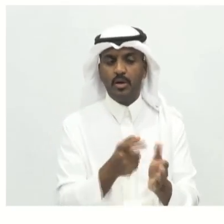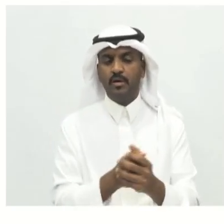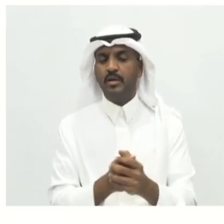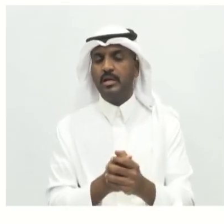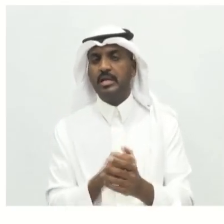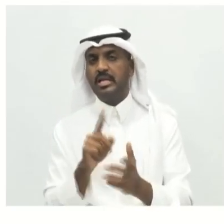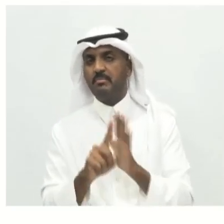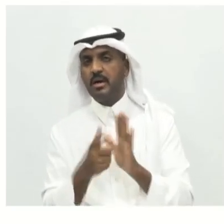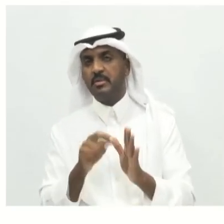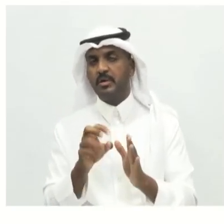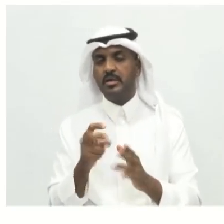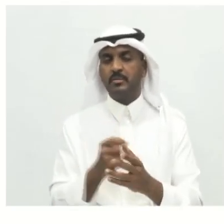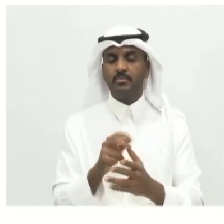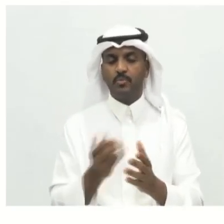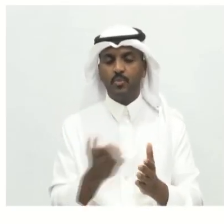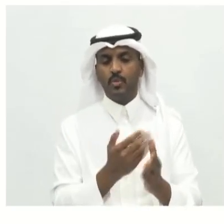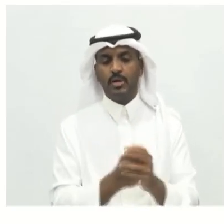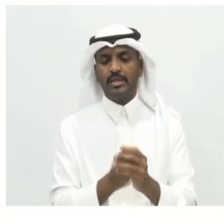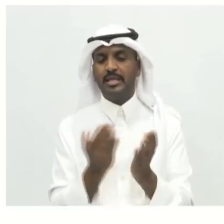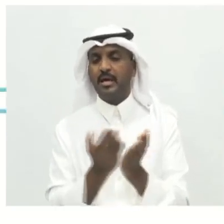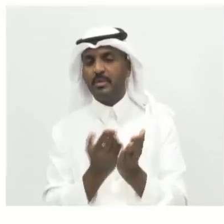النبوي لابي نعيم